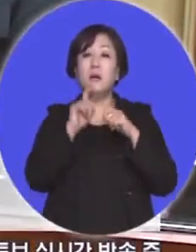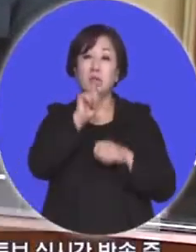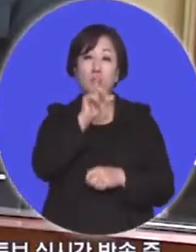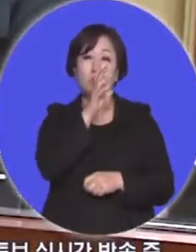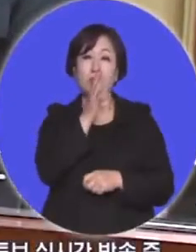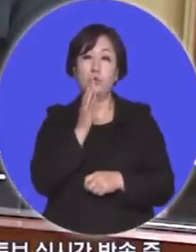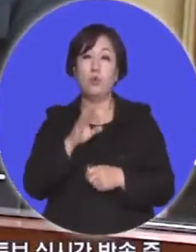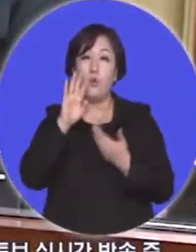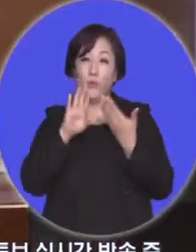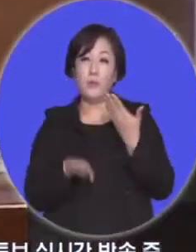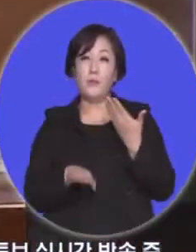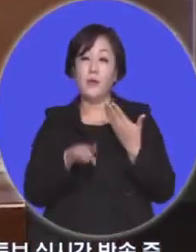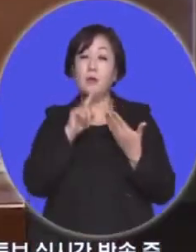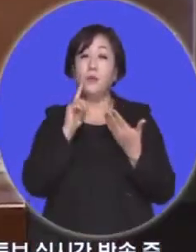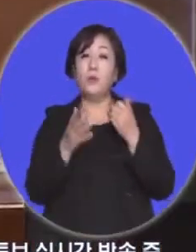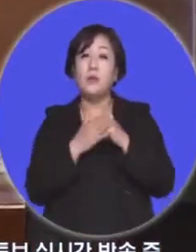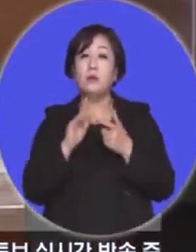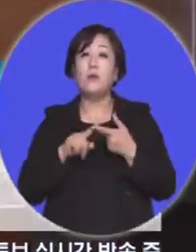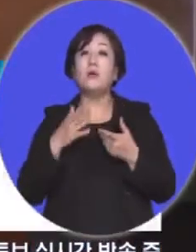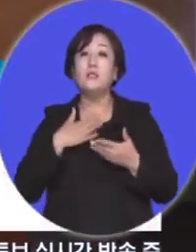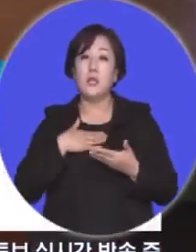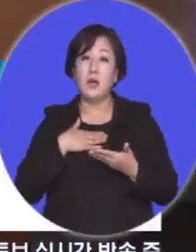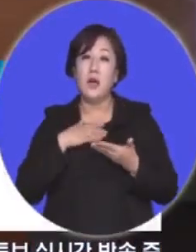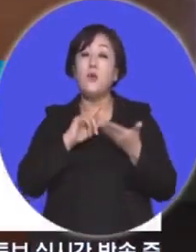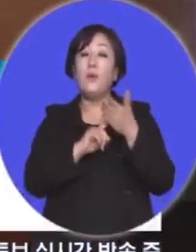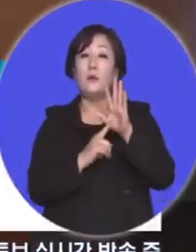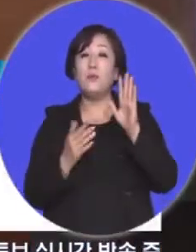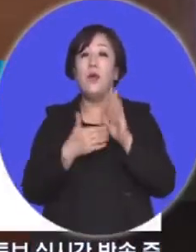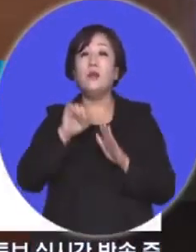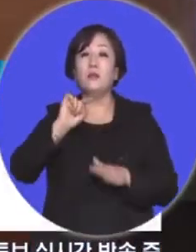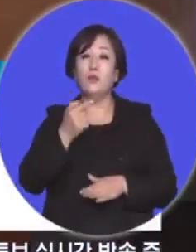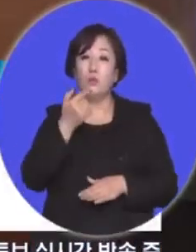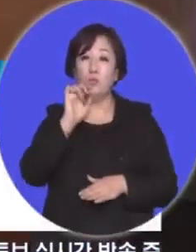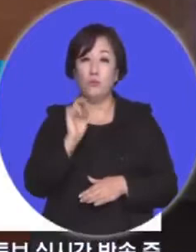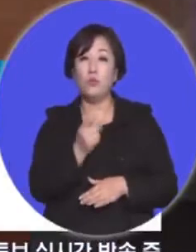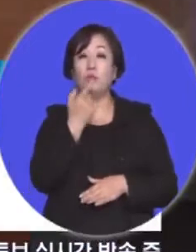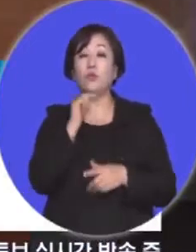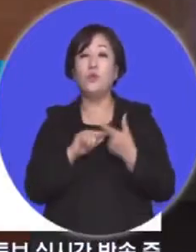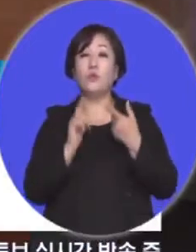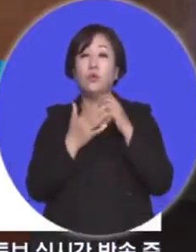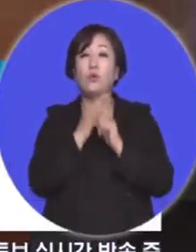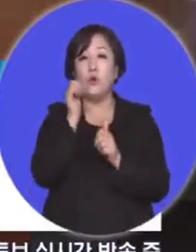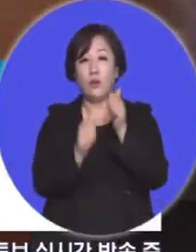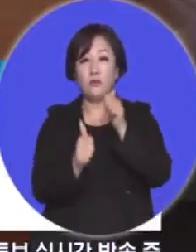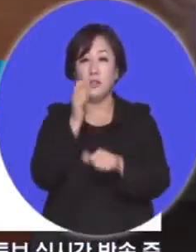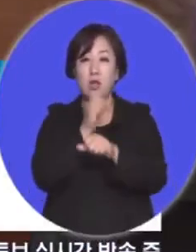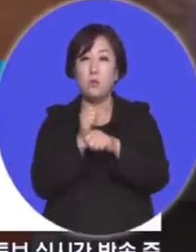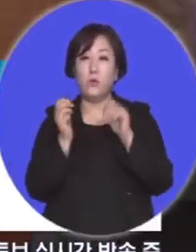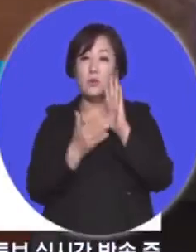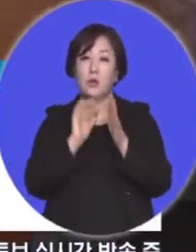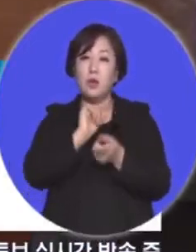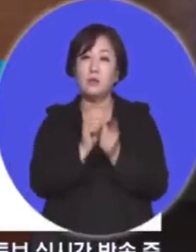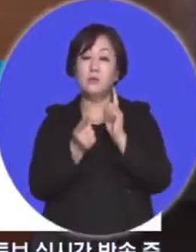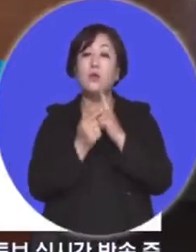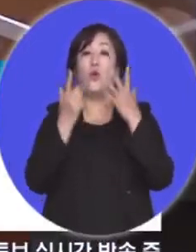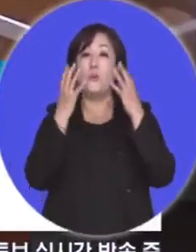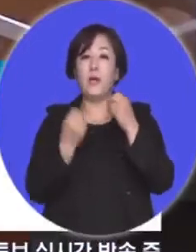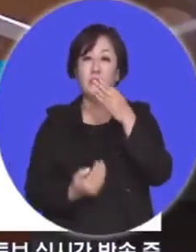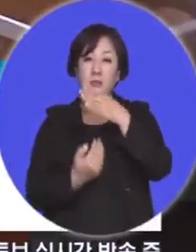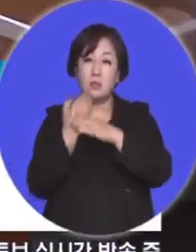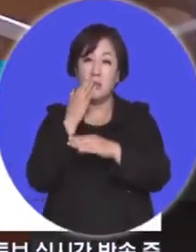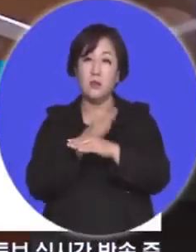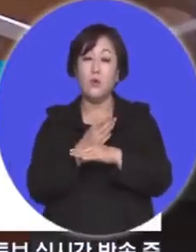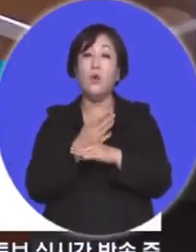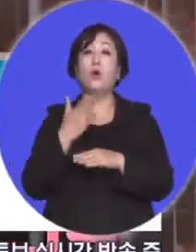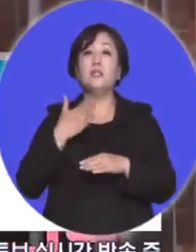미만이라고 답했습니다. 제가 발표한 논문, 등재된 논문하고 같이 비교해버리니까 그렇게 많이 나오게 되고요.